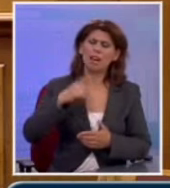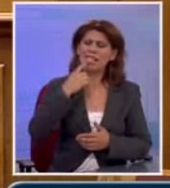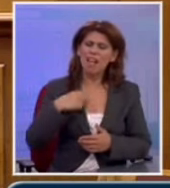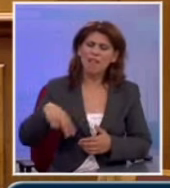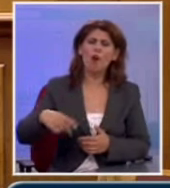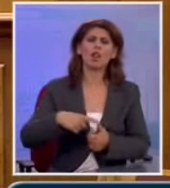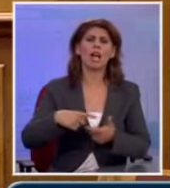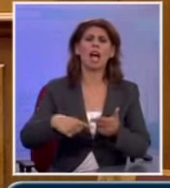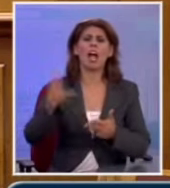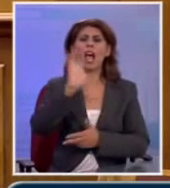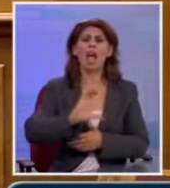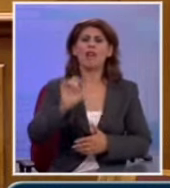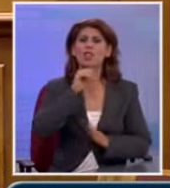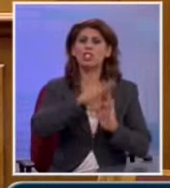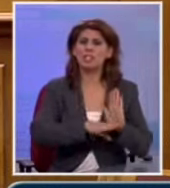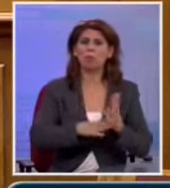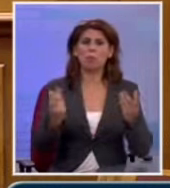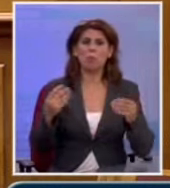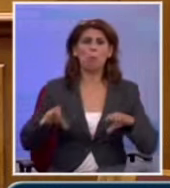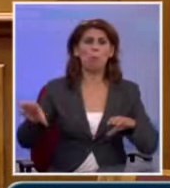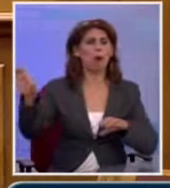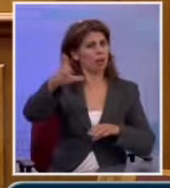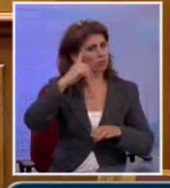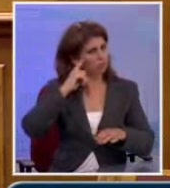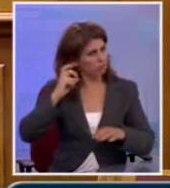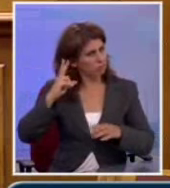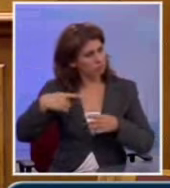χώρες. Γιατί λοιπόν τόση αντίδραση?